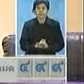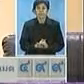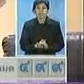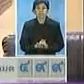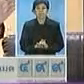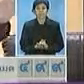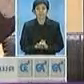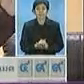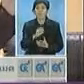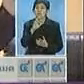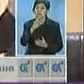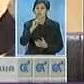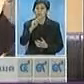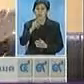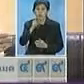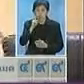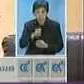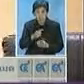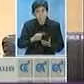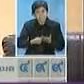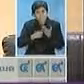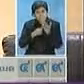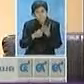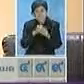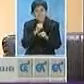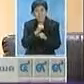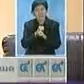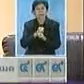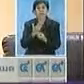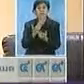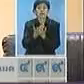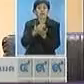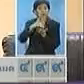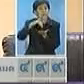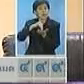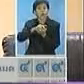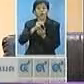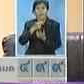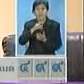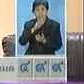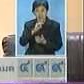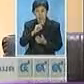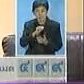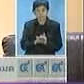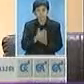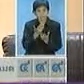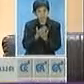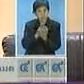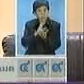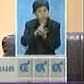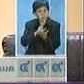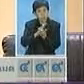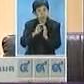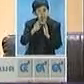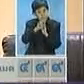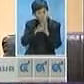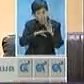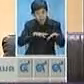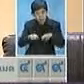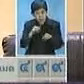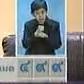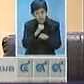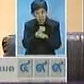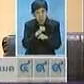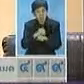คณะรัฐมนตรีก็ต้องเสนอมายังสำนักงบประมาณสำนักงบประมาณเขามีระเบียบบริหารงบประมาณ